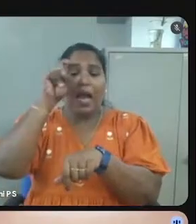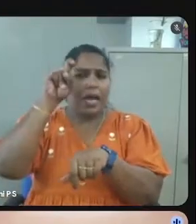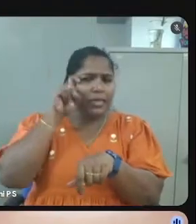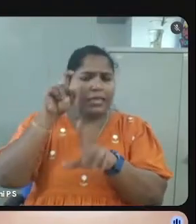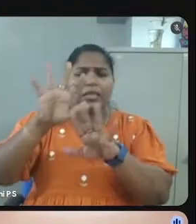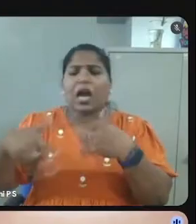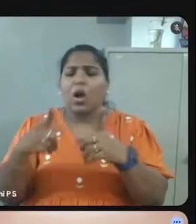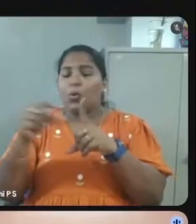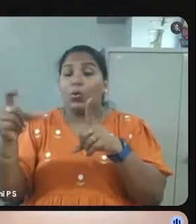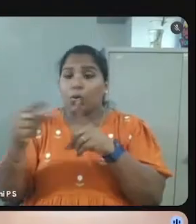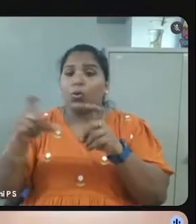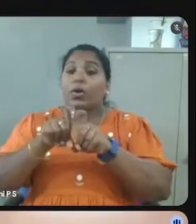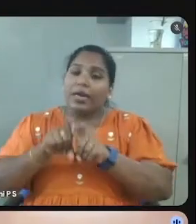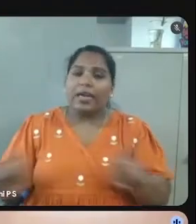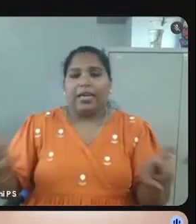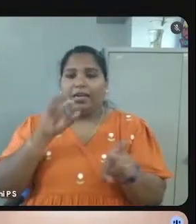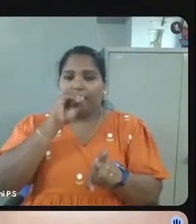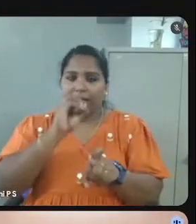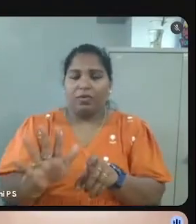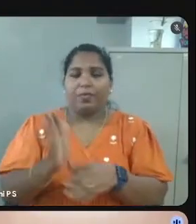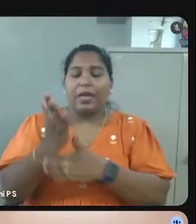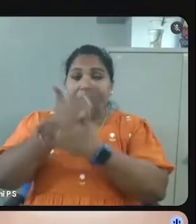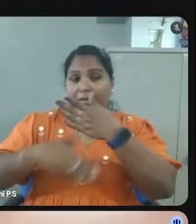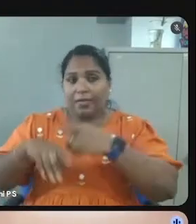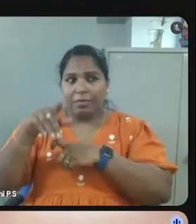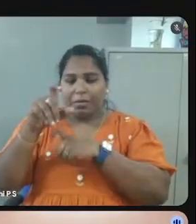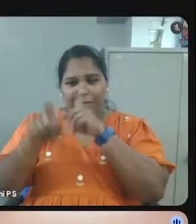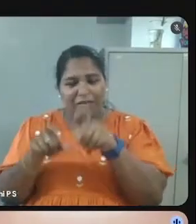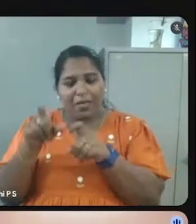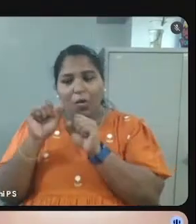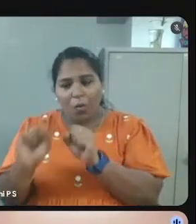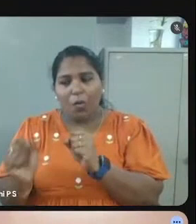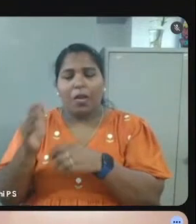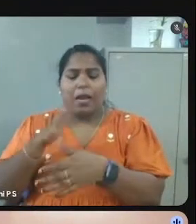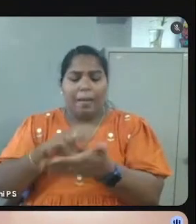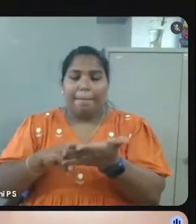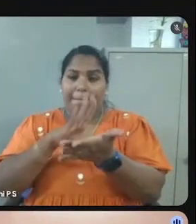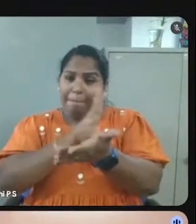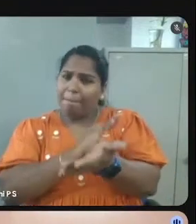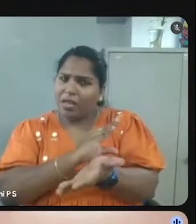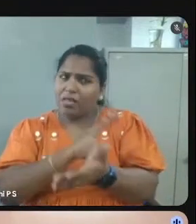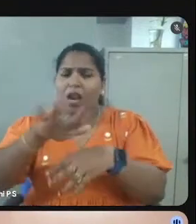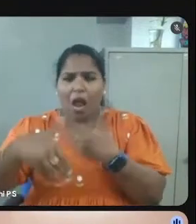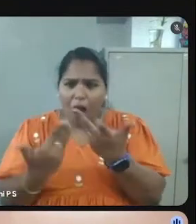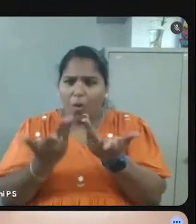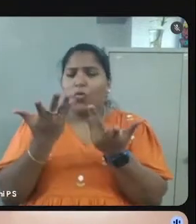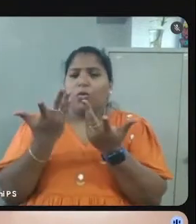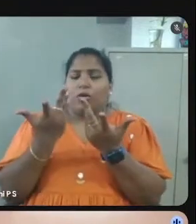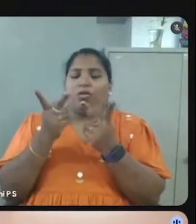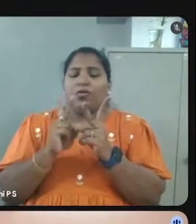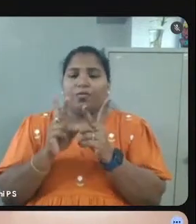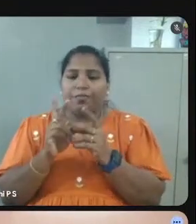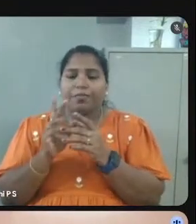കൊടുക്കും. ഒരു ഡിസബിലിറ്റി മസ്കുലർ ഡിസ്ട്രോഫി പെണ്ണുകൾക്ക് നോർമൽ പുരുഷന്മാരല്ലേ,